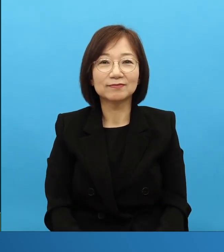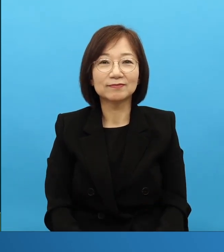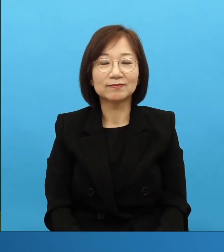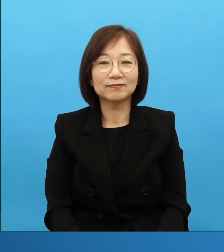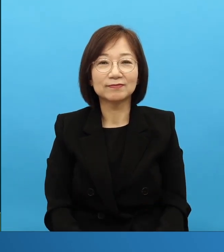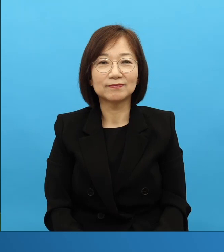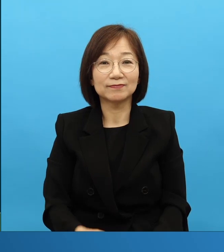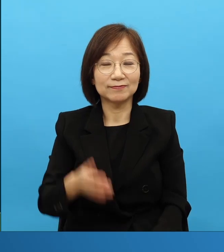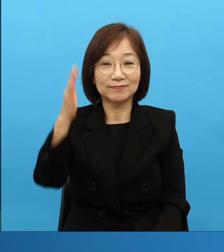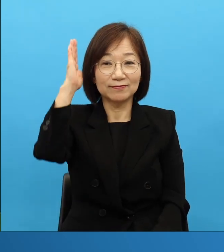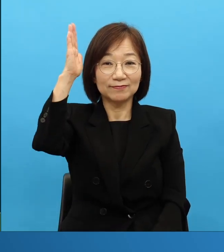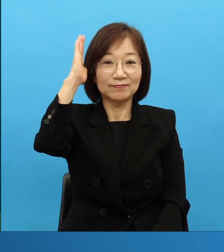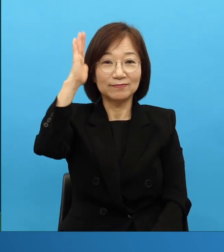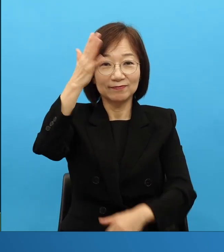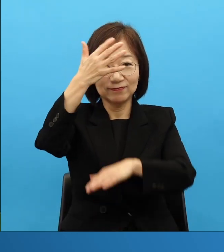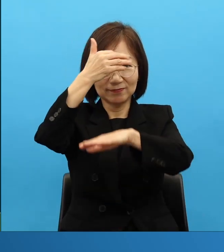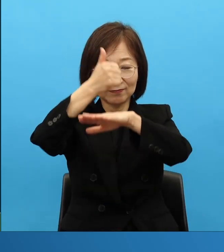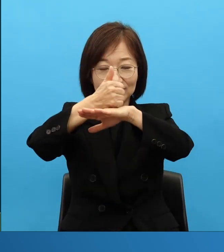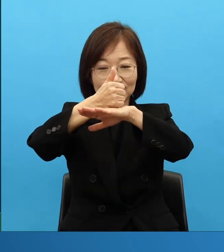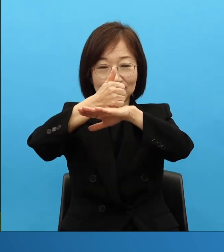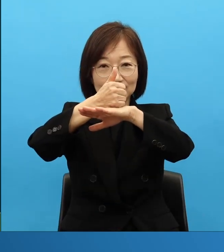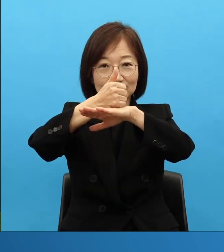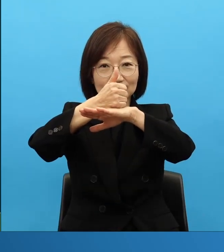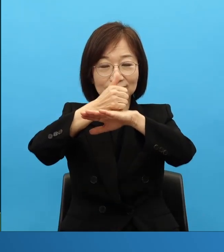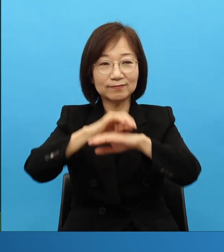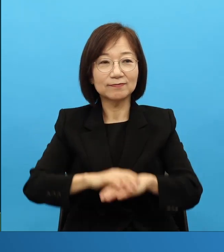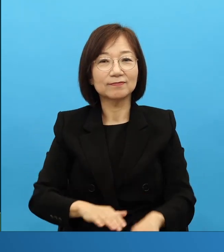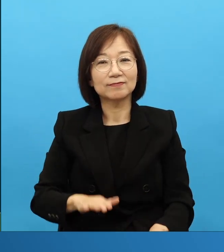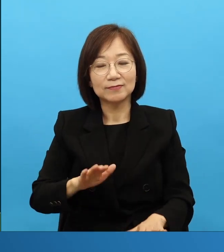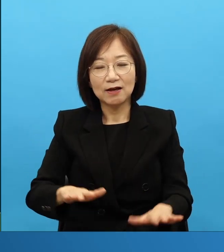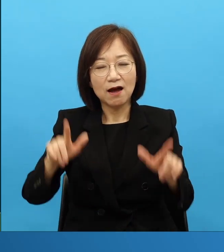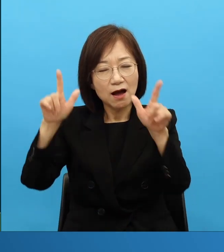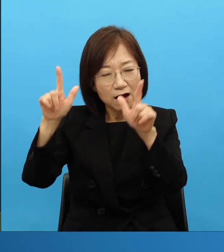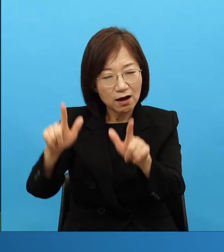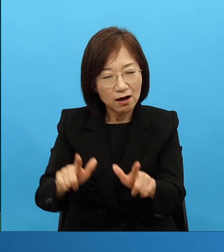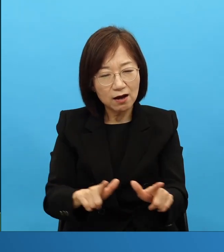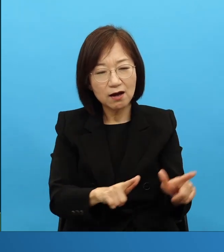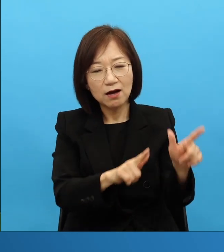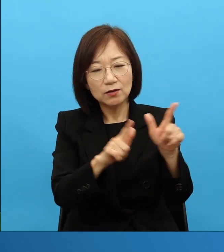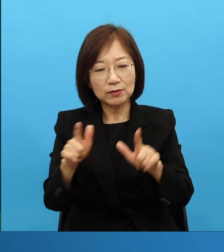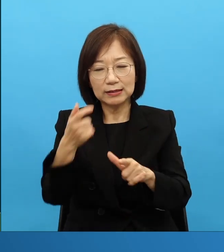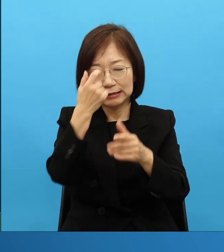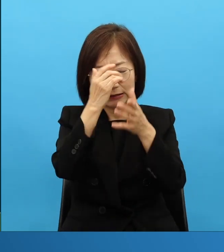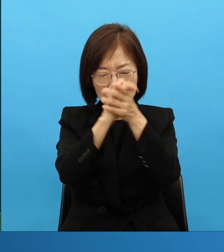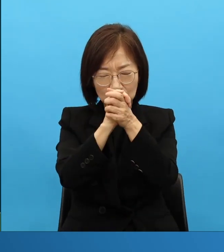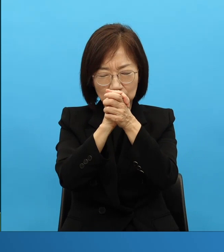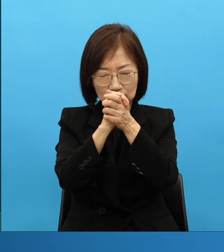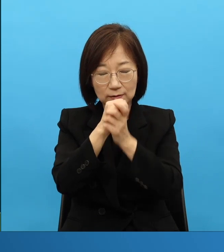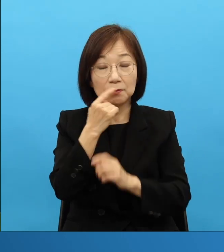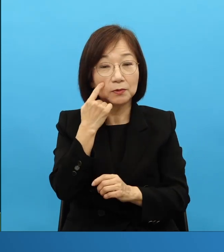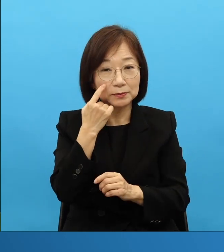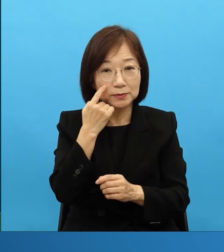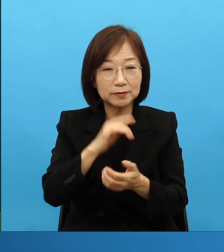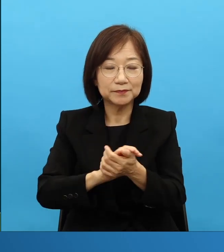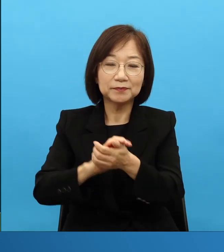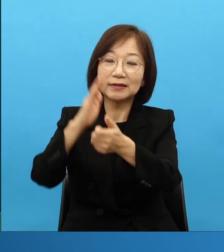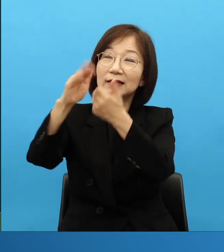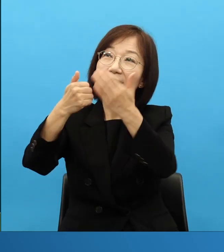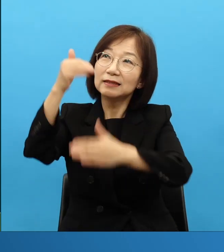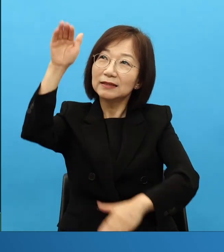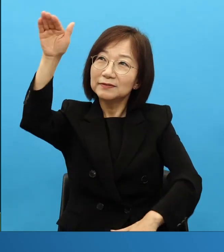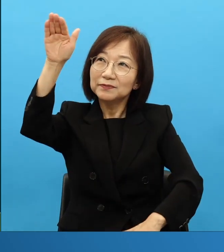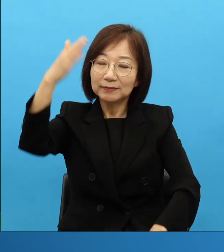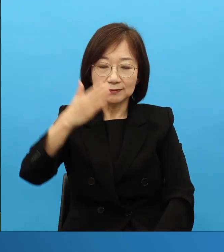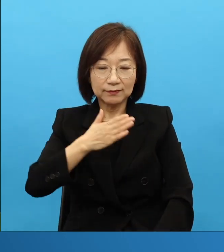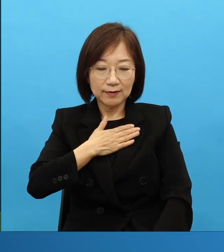말씀을 맺겠습니다. Let us come to a close. 오늘 하루 종일 기도하시면서요. 하나님 나에게